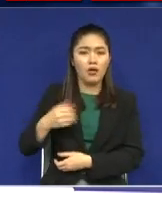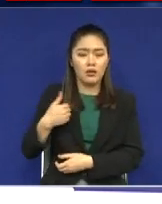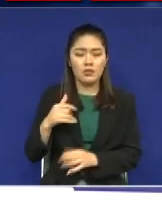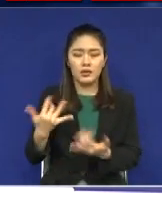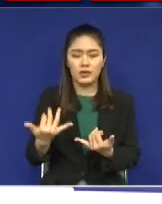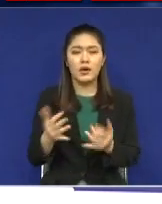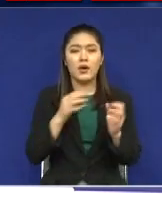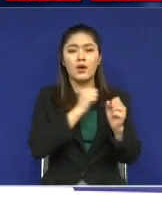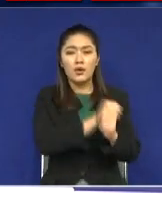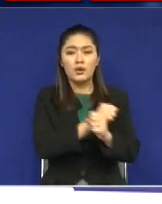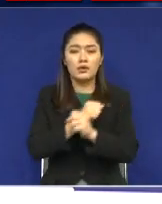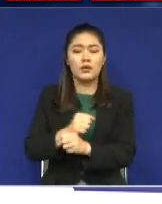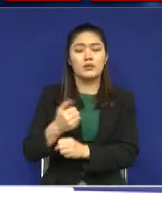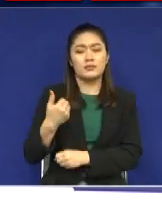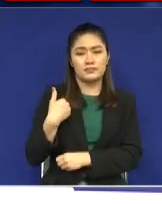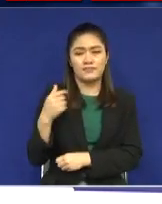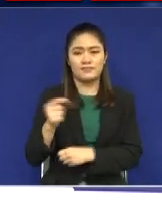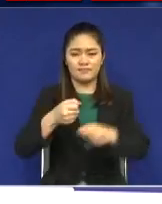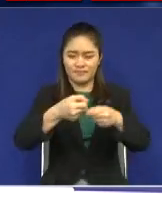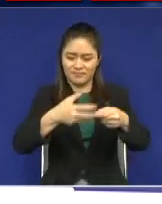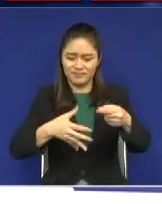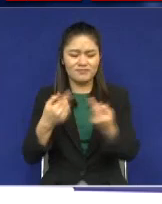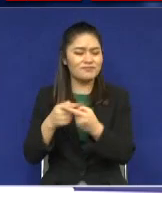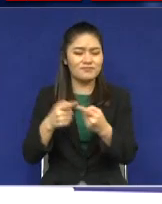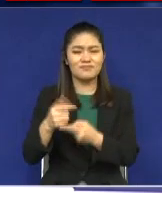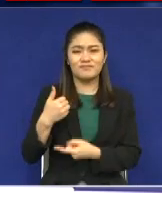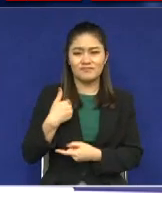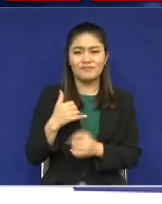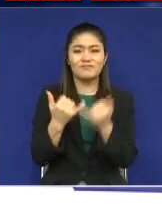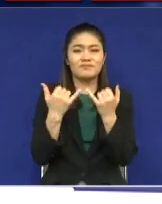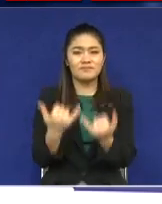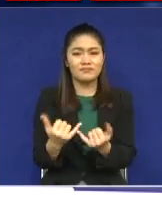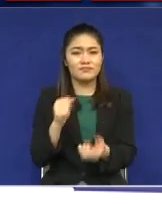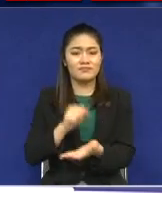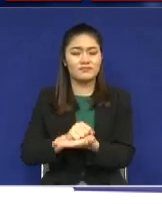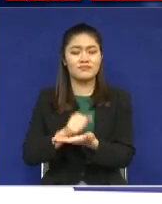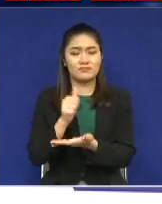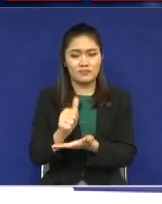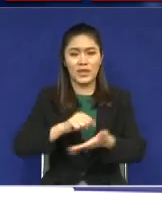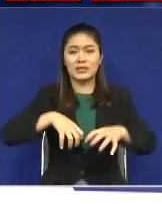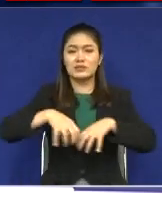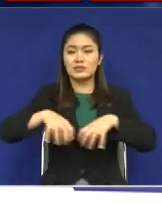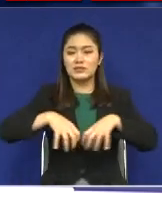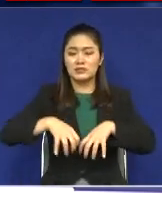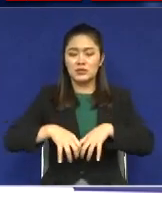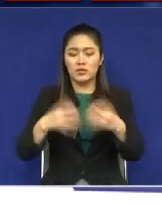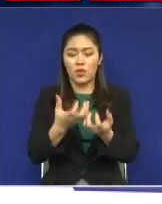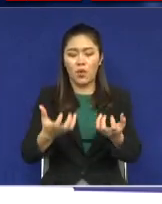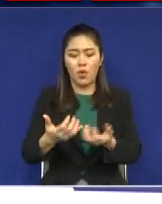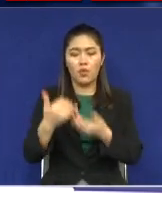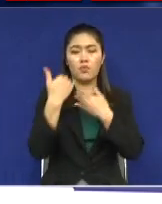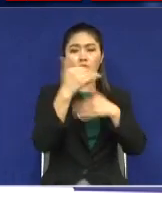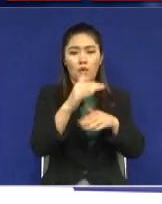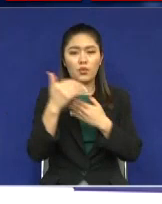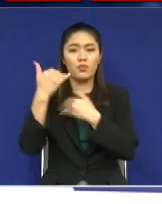ป้องกันโรคของเราเนี่ยมีอยู่หลายขั้นตอนนะครับสถานที่ที่ใช้จัดข้าวของเพื่อส่งออกเนี่ยนะ